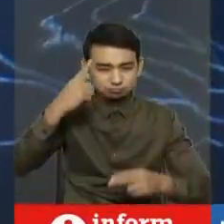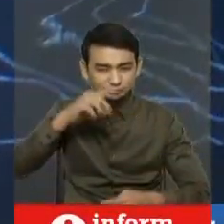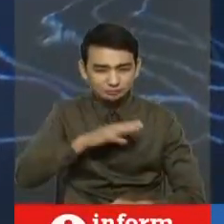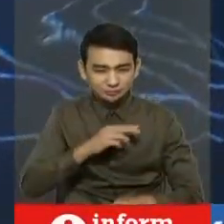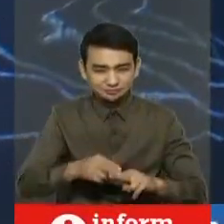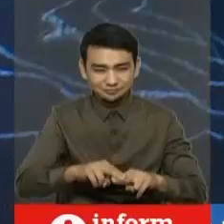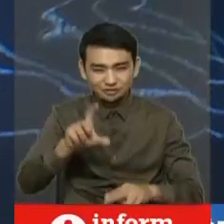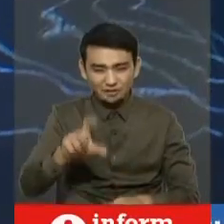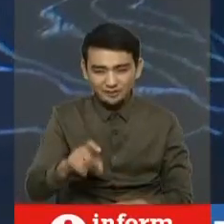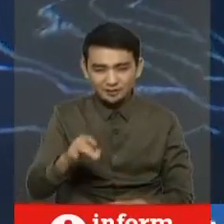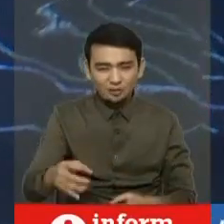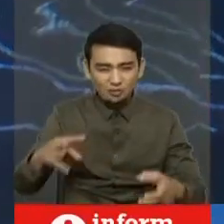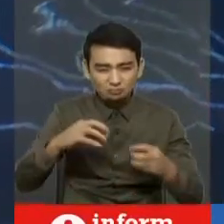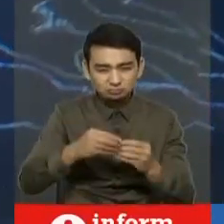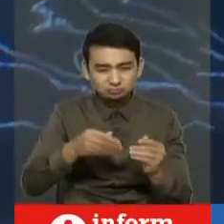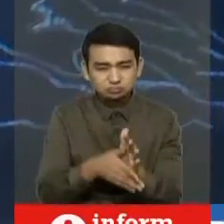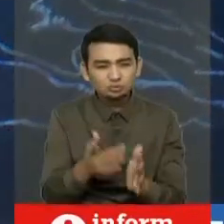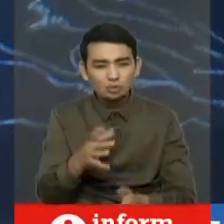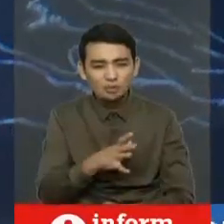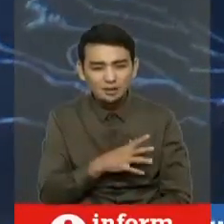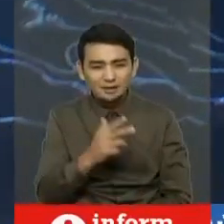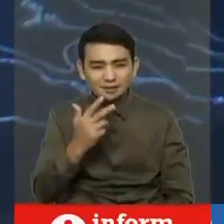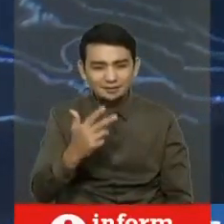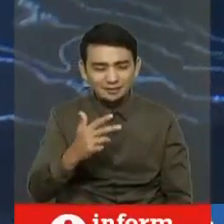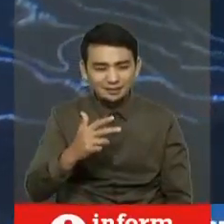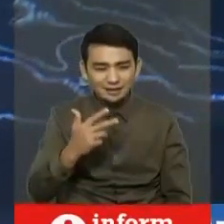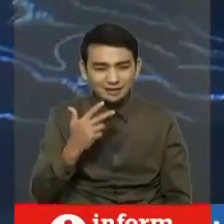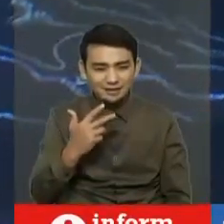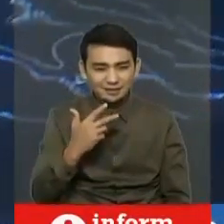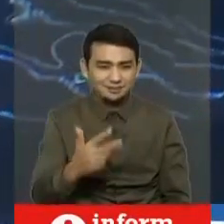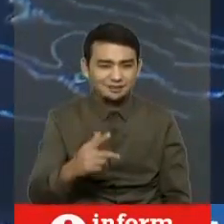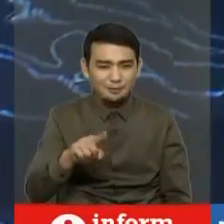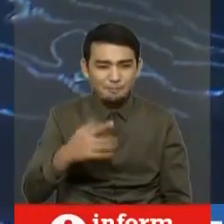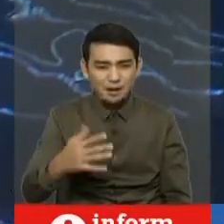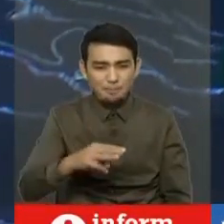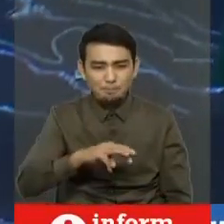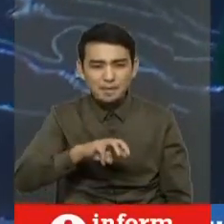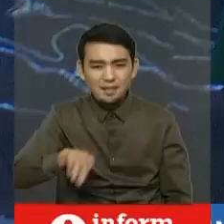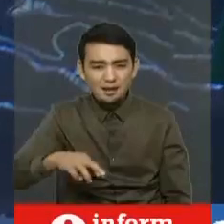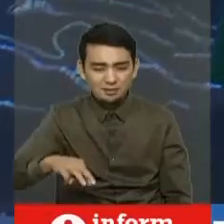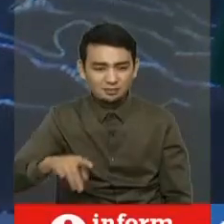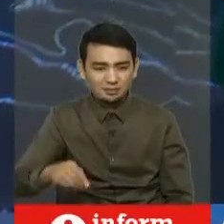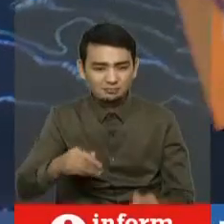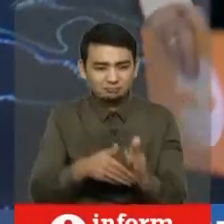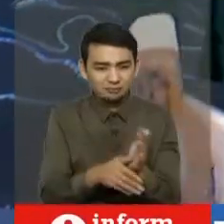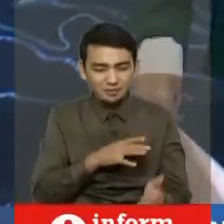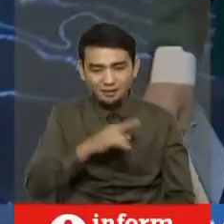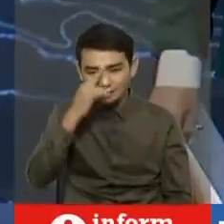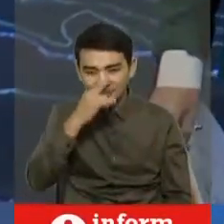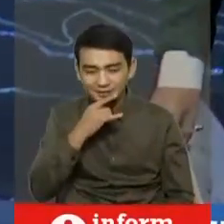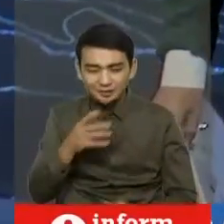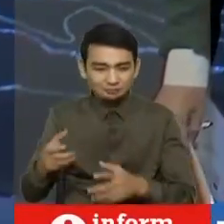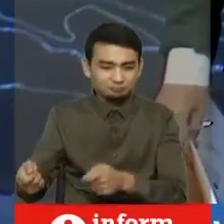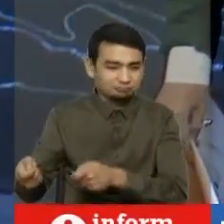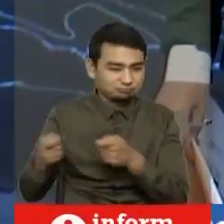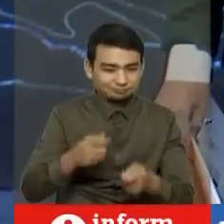можно судить по нанесенному ущербу – больше 3,5 миллиардов тенге. Мошенника собираются экстрадировать в Казахстан. Почему